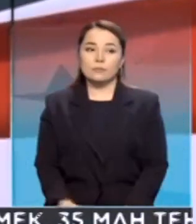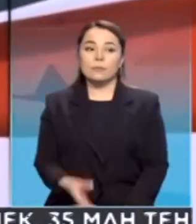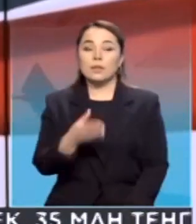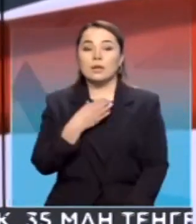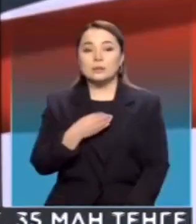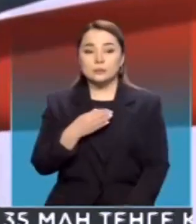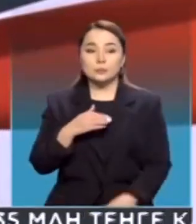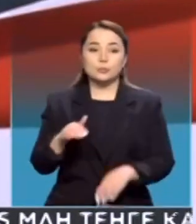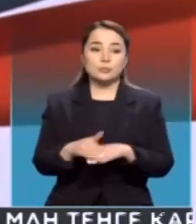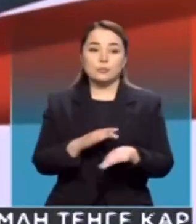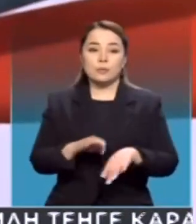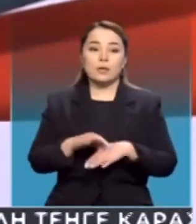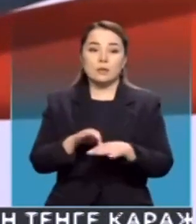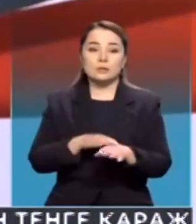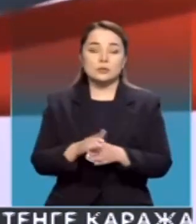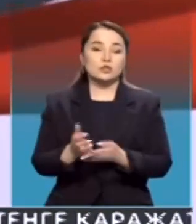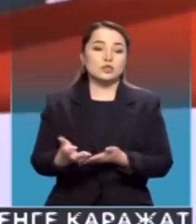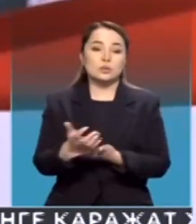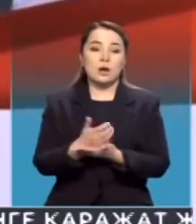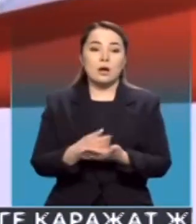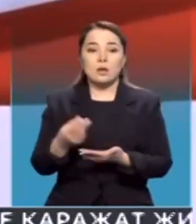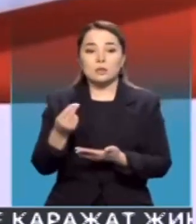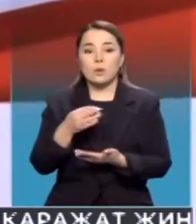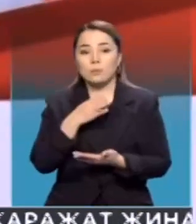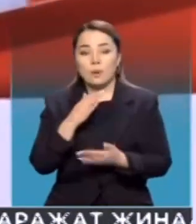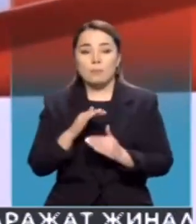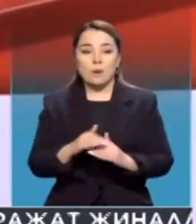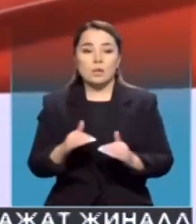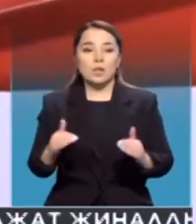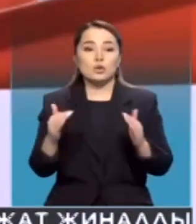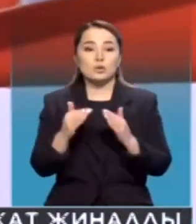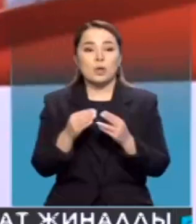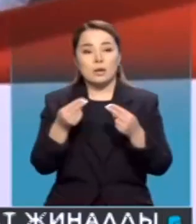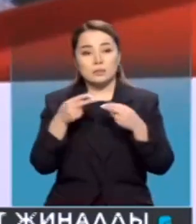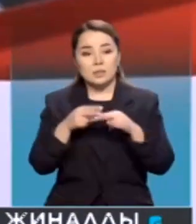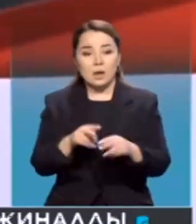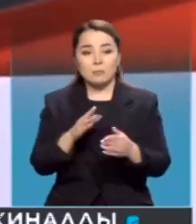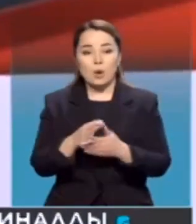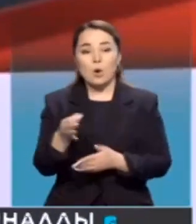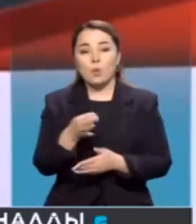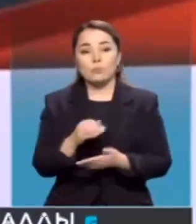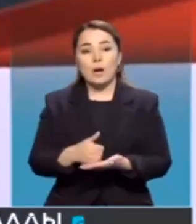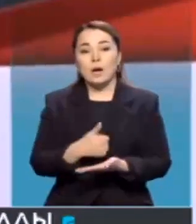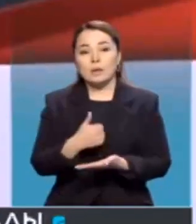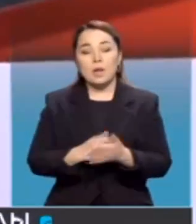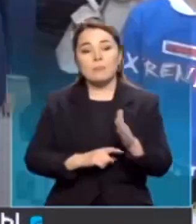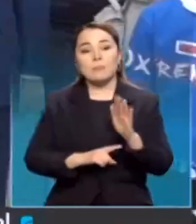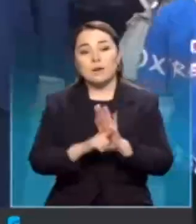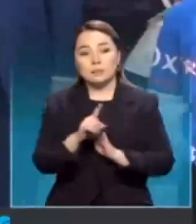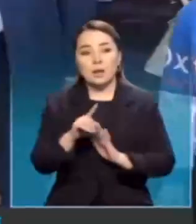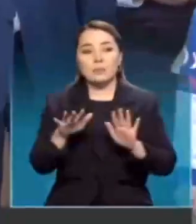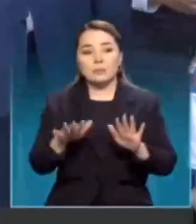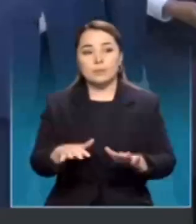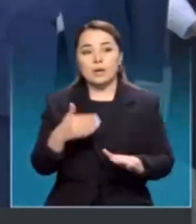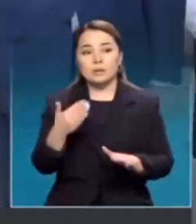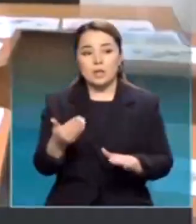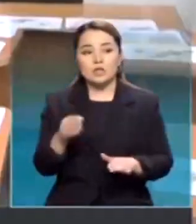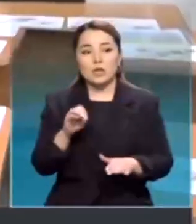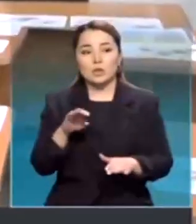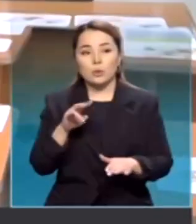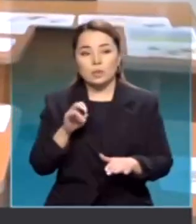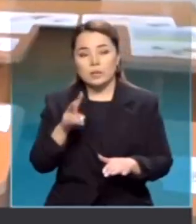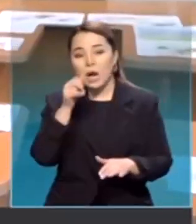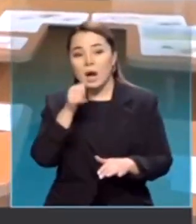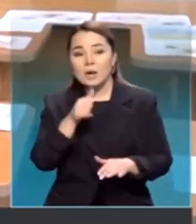Семейде қайырымдылық шарасынан жиналған қомақты қаржы балалар үйіне аударылды. Облыс әкімінің бастамасымен Ақ Ертіс қоры 90